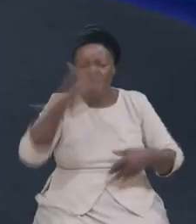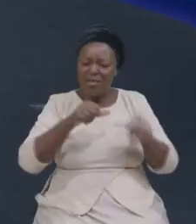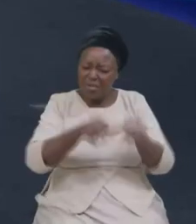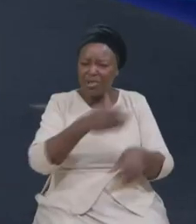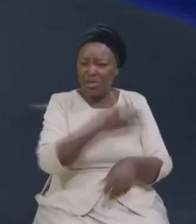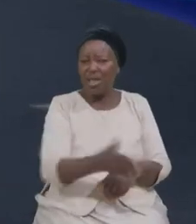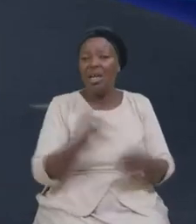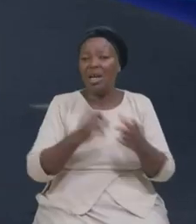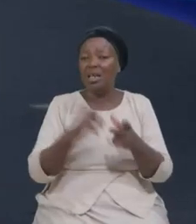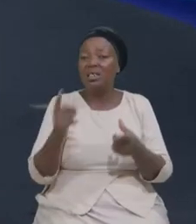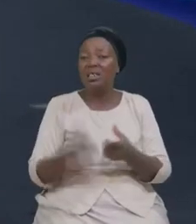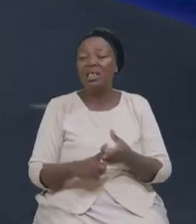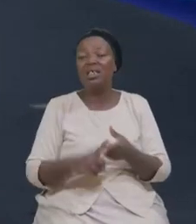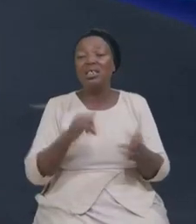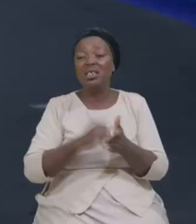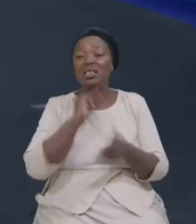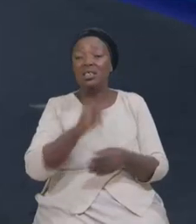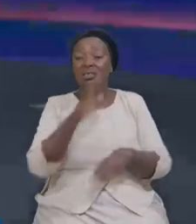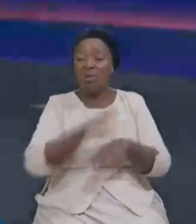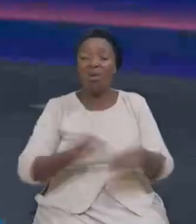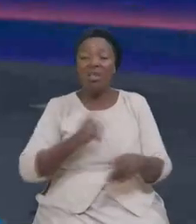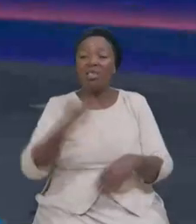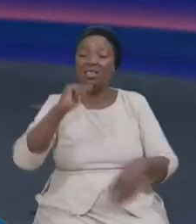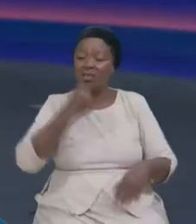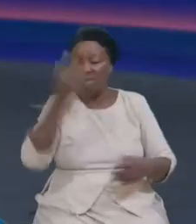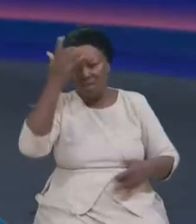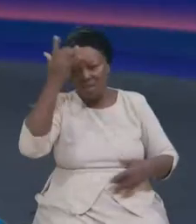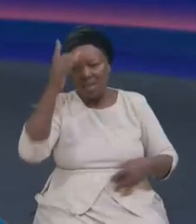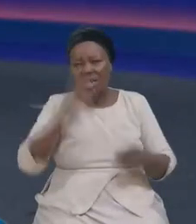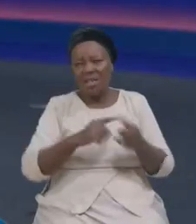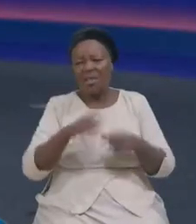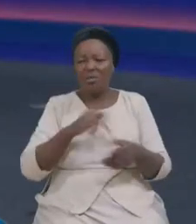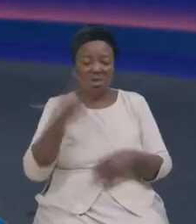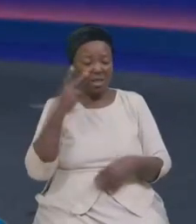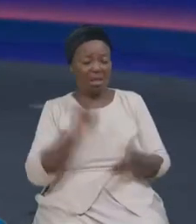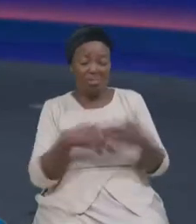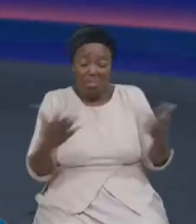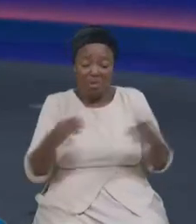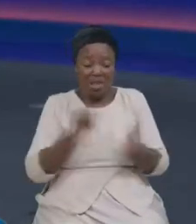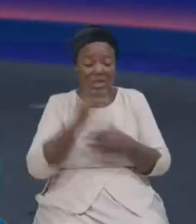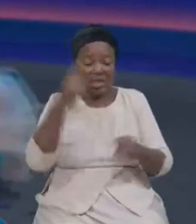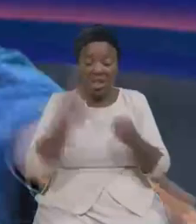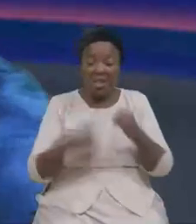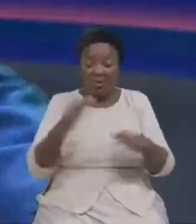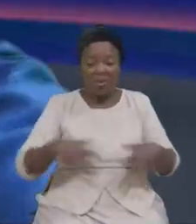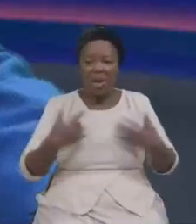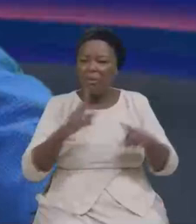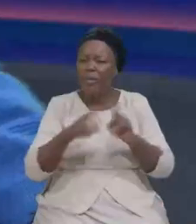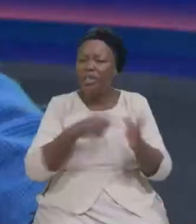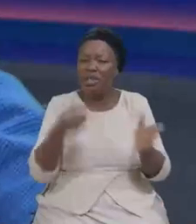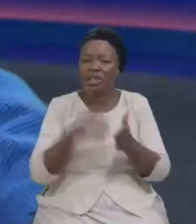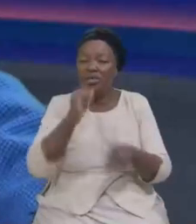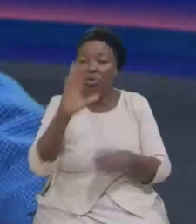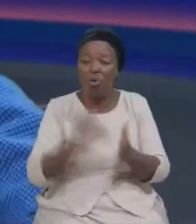marché. Critique. Et tu dis, est-ce que c'est là la fin? Non, ce n'est pas encore ta fin. Le Seigneur va